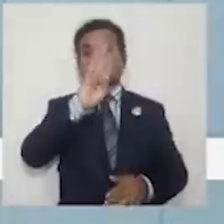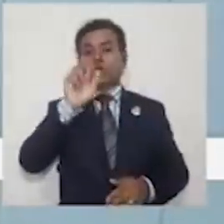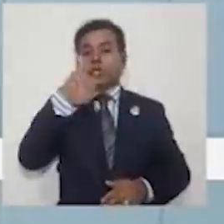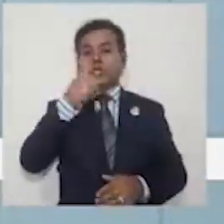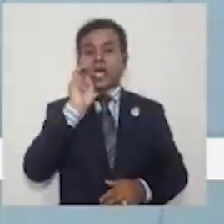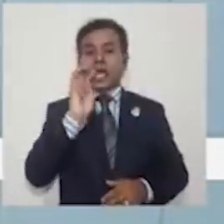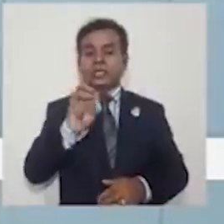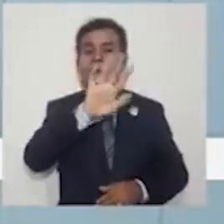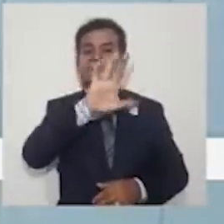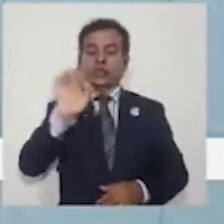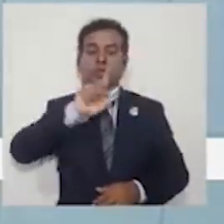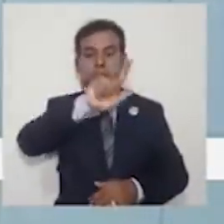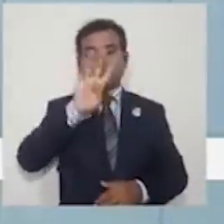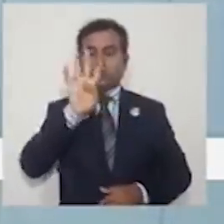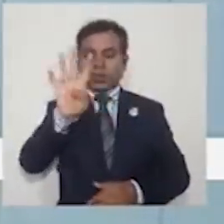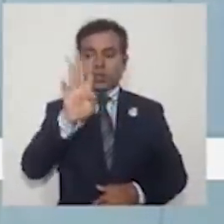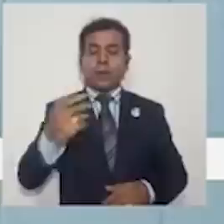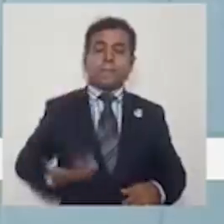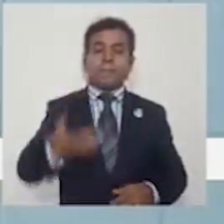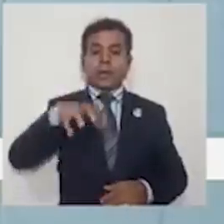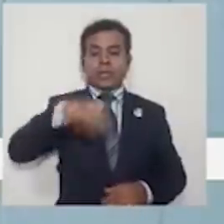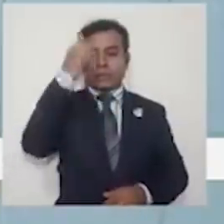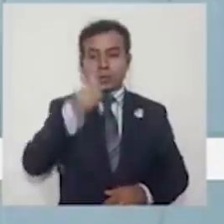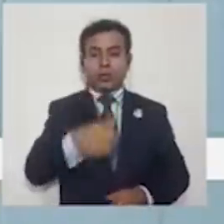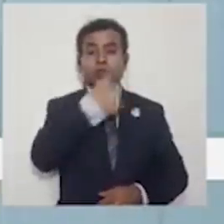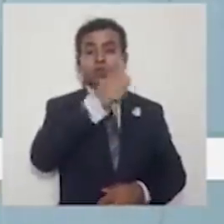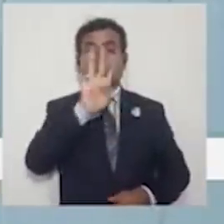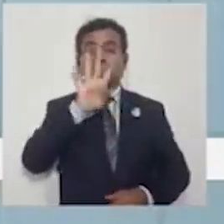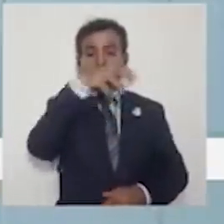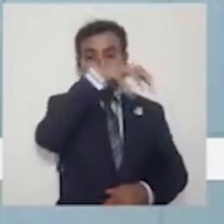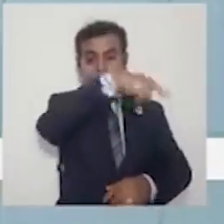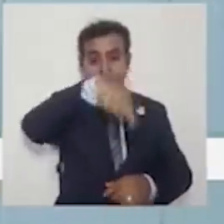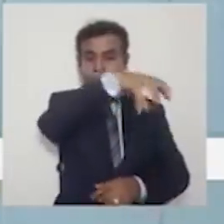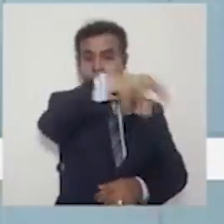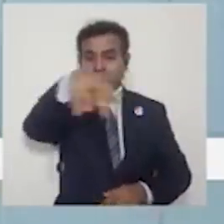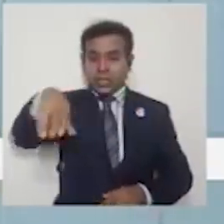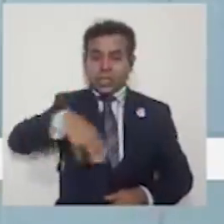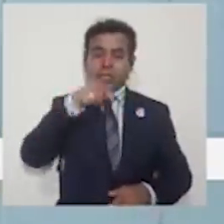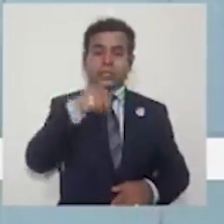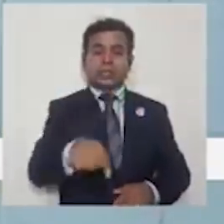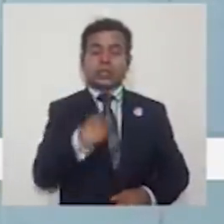সারা দেশে 64 জেলার সকল উপজেলা এবং জেলা পর্যায়ে প্রাতিষ্ঠানিক কোয়ারেন্টাইনের জন্য প্রস্তুত করা হয়েছে